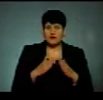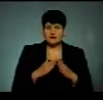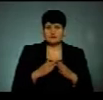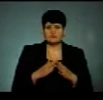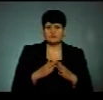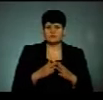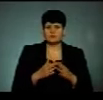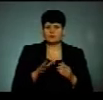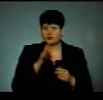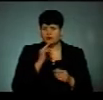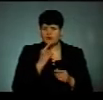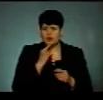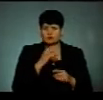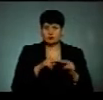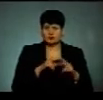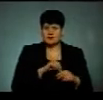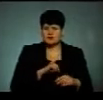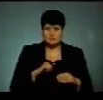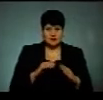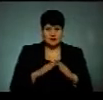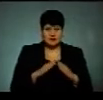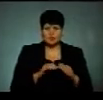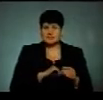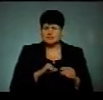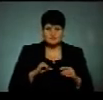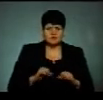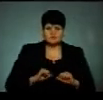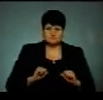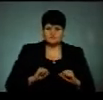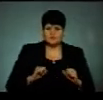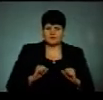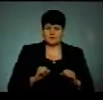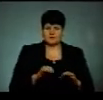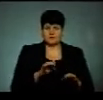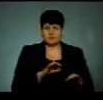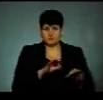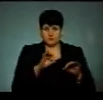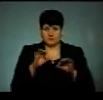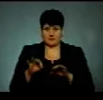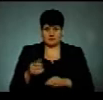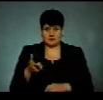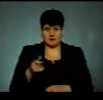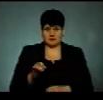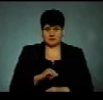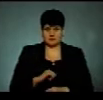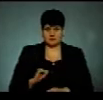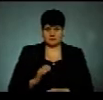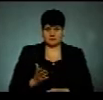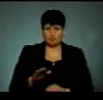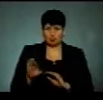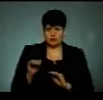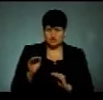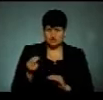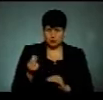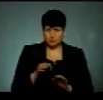газ. Було дуже тяжко, бо ми побудували хату. Ну, але всіма силами ми змогли провести газ. Пожичали гроші